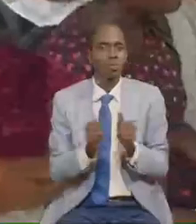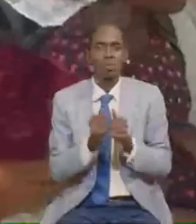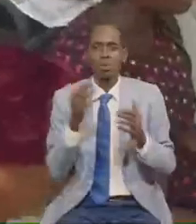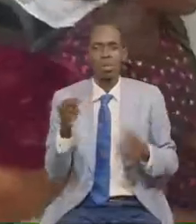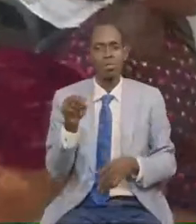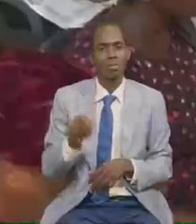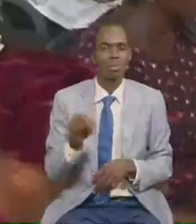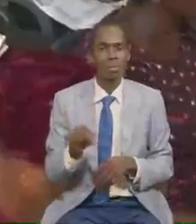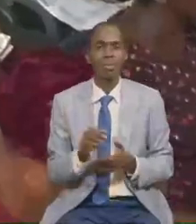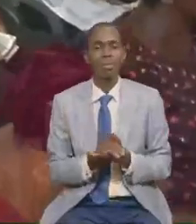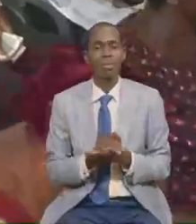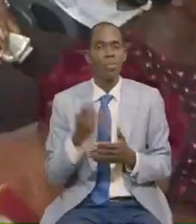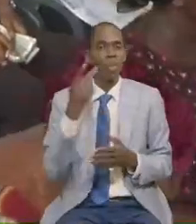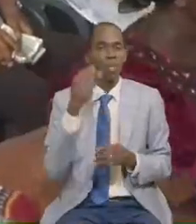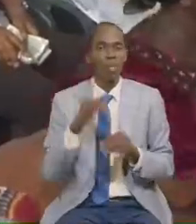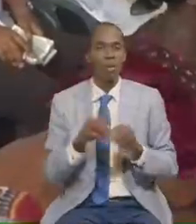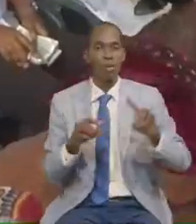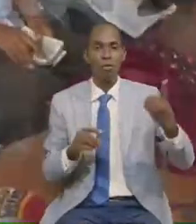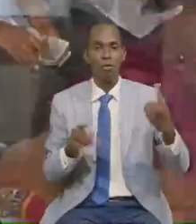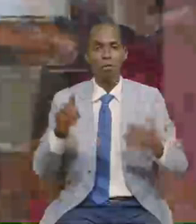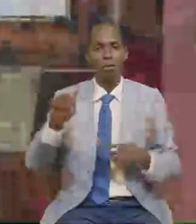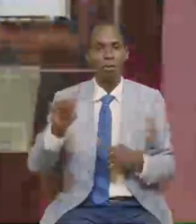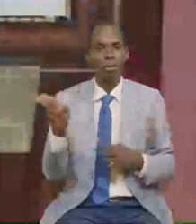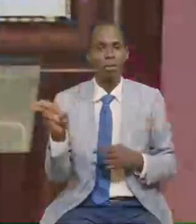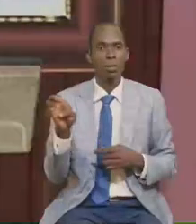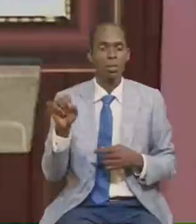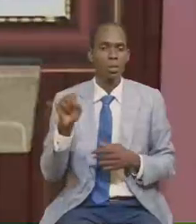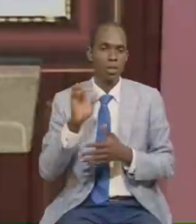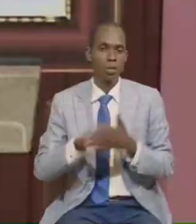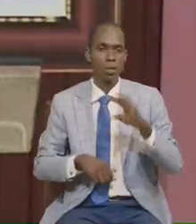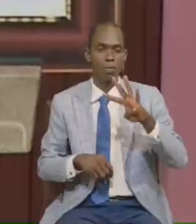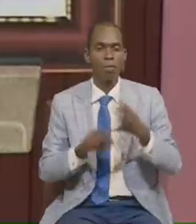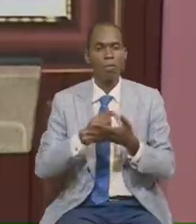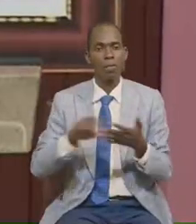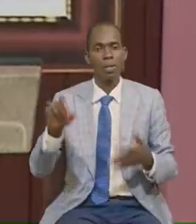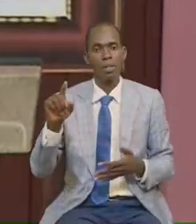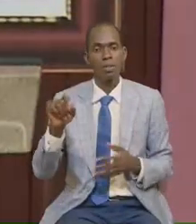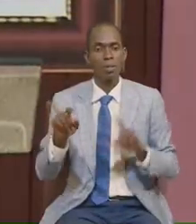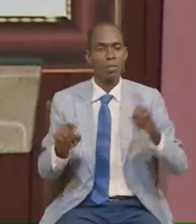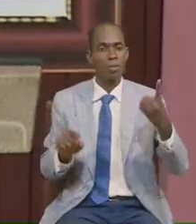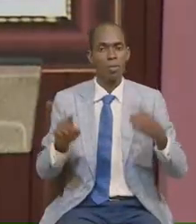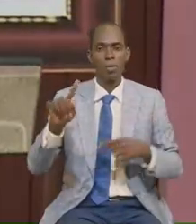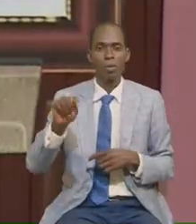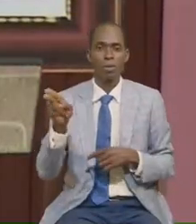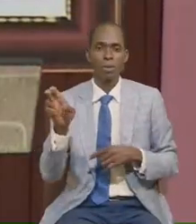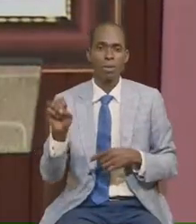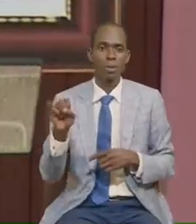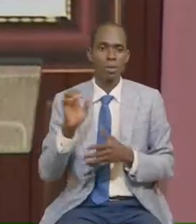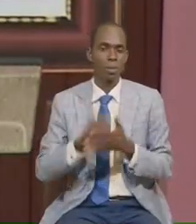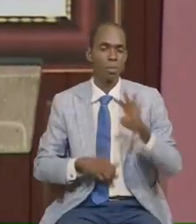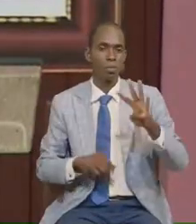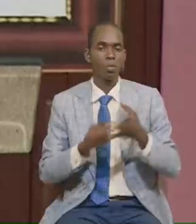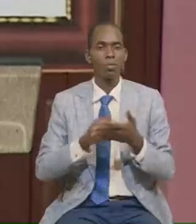première personne c'est un chapitre 4 verset 11 un test à l'ancien chapitre 4 verset 11